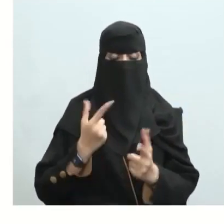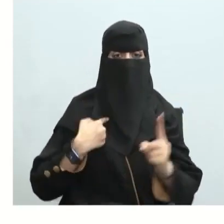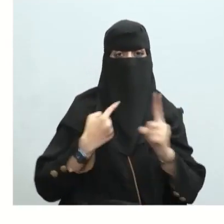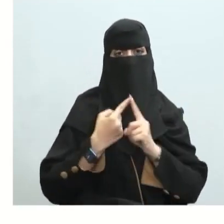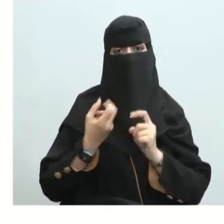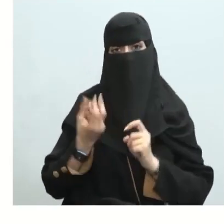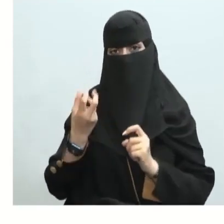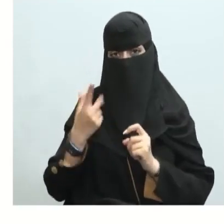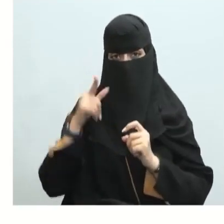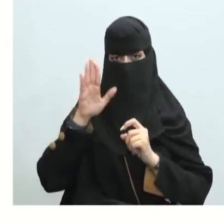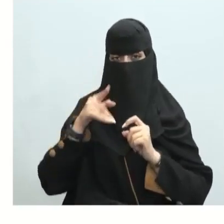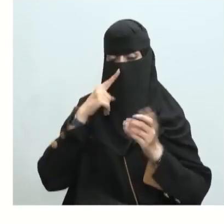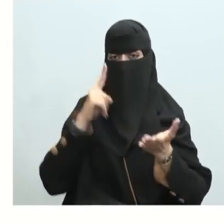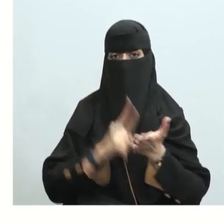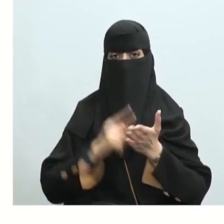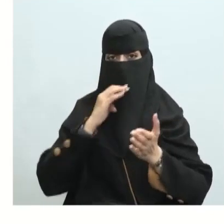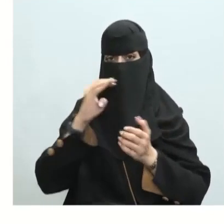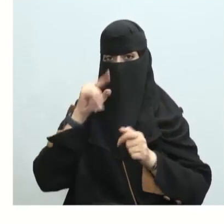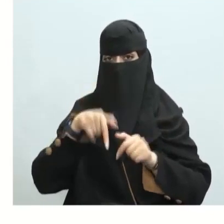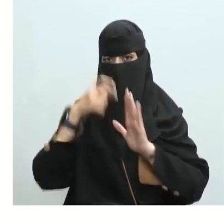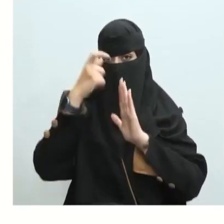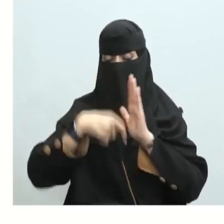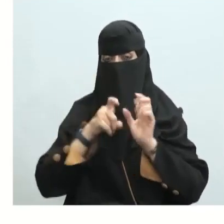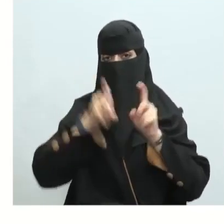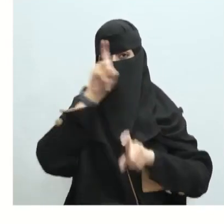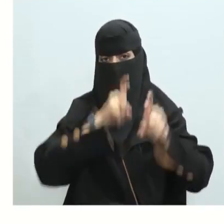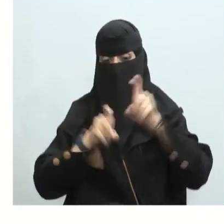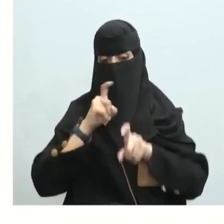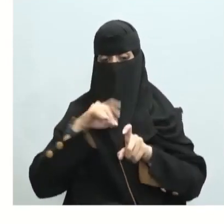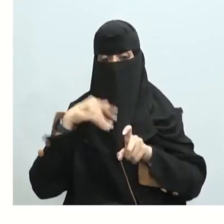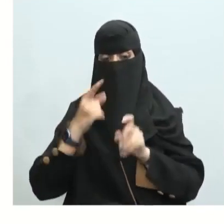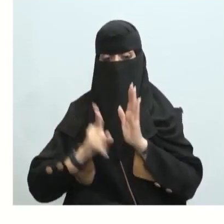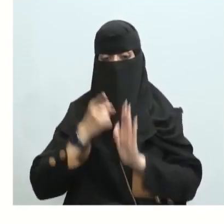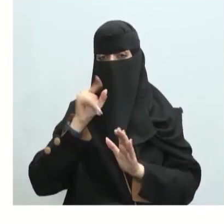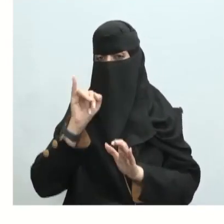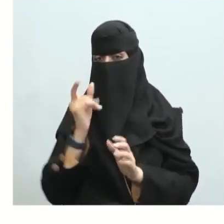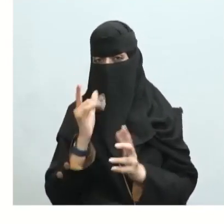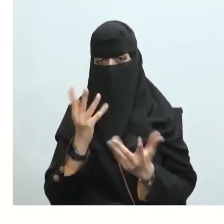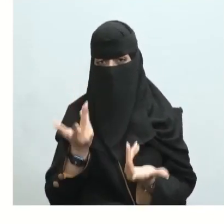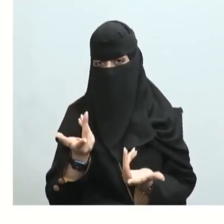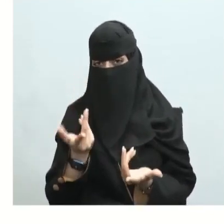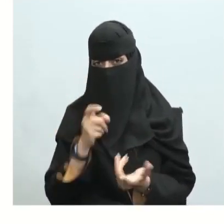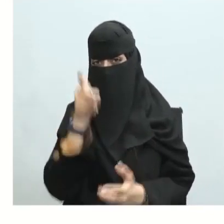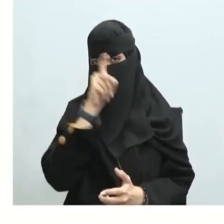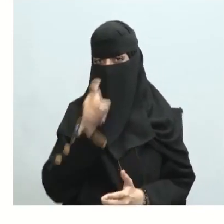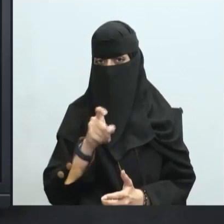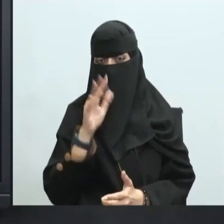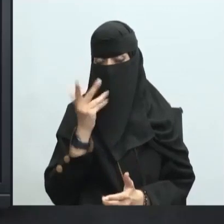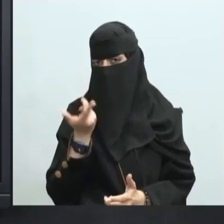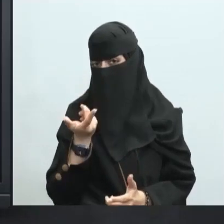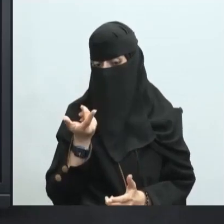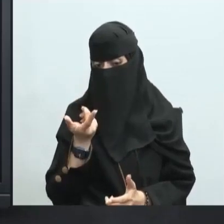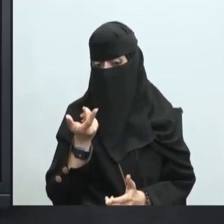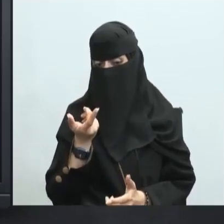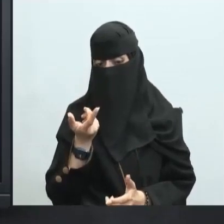يجيب يجيب هنا المحضر عن الاسئله الاتيه او بدايه لاحظ من هنا ذكر من المقصود